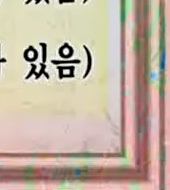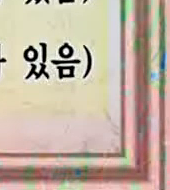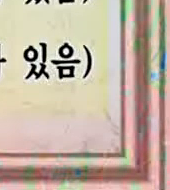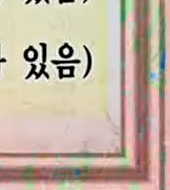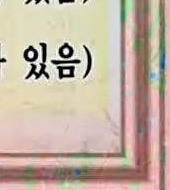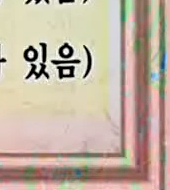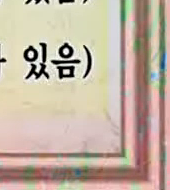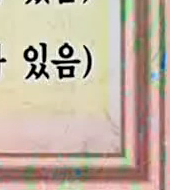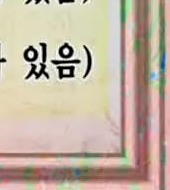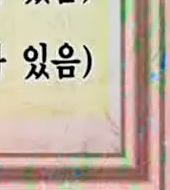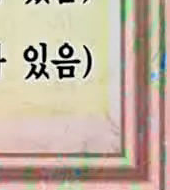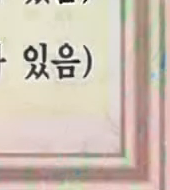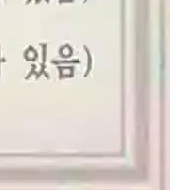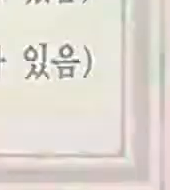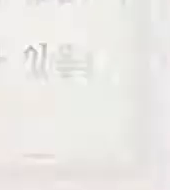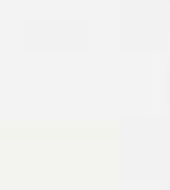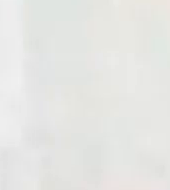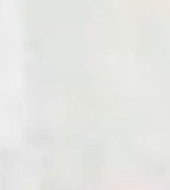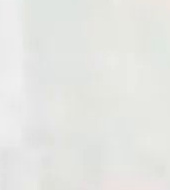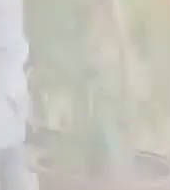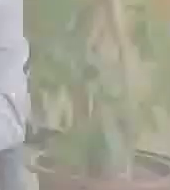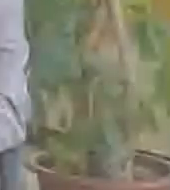읽습니다.